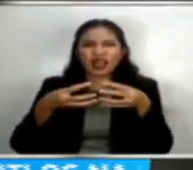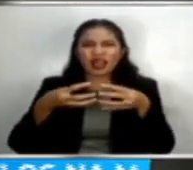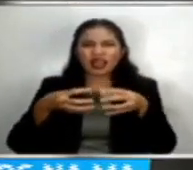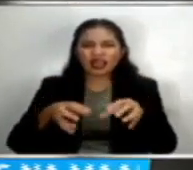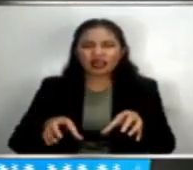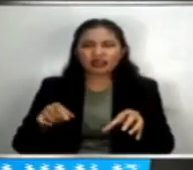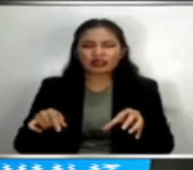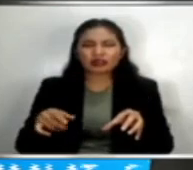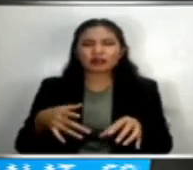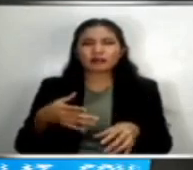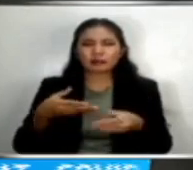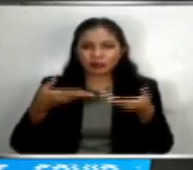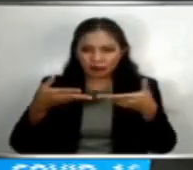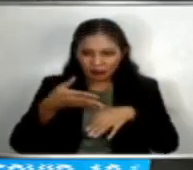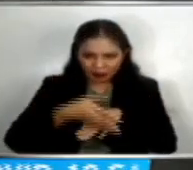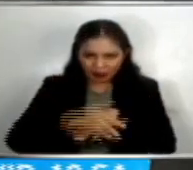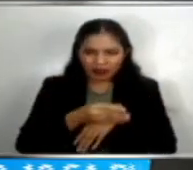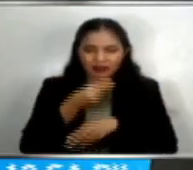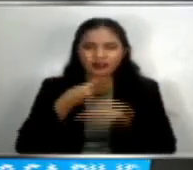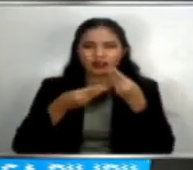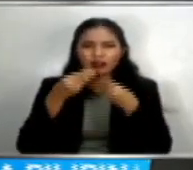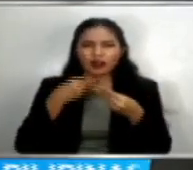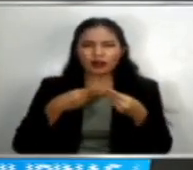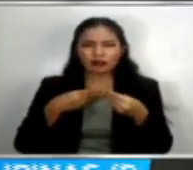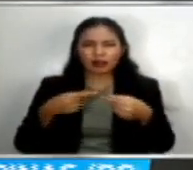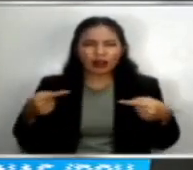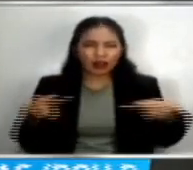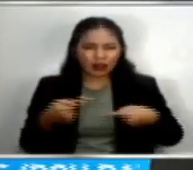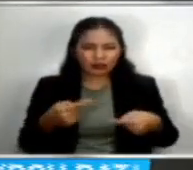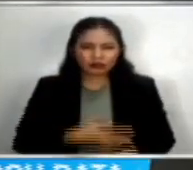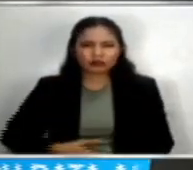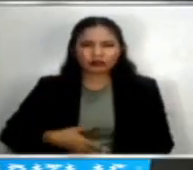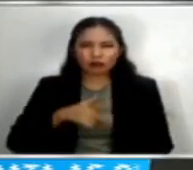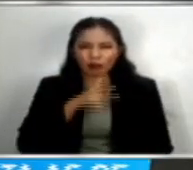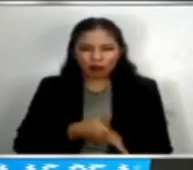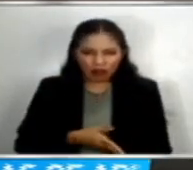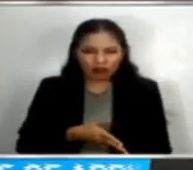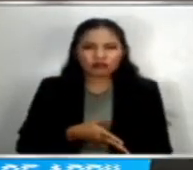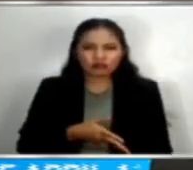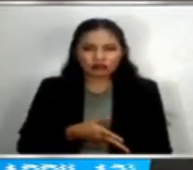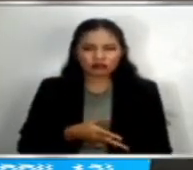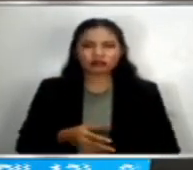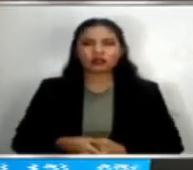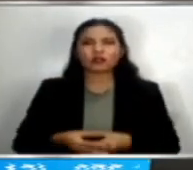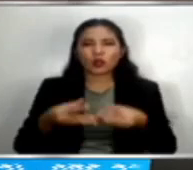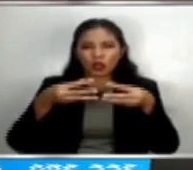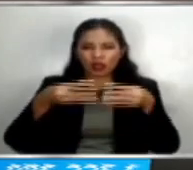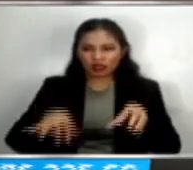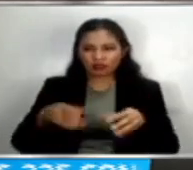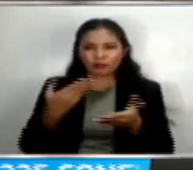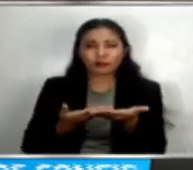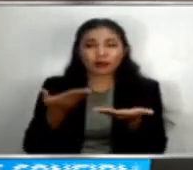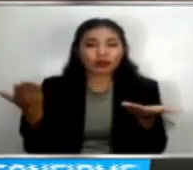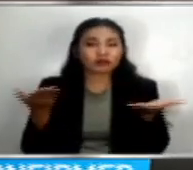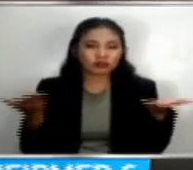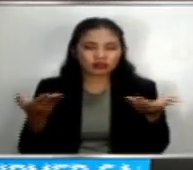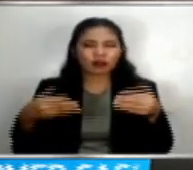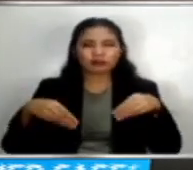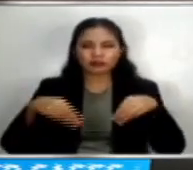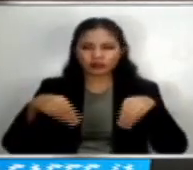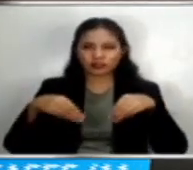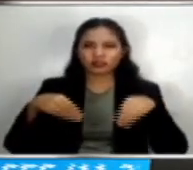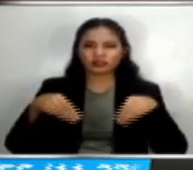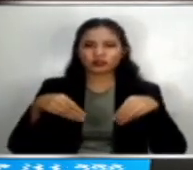matinding pananakit ng tiyan at pagsusuka, isang oras matapos kainin ang itlog na nabili nila sa palengke. Base sa findings ng doktor,